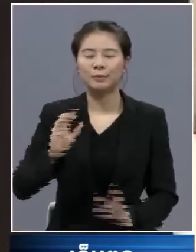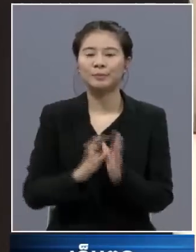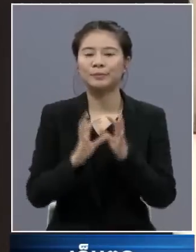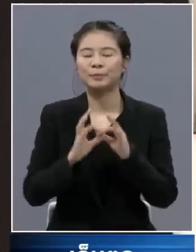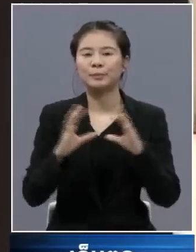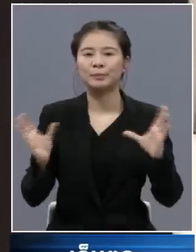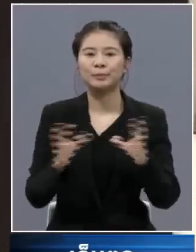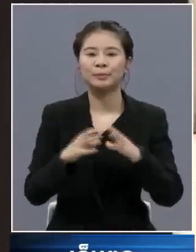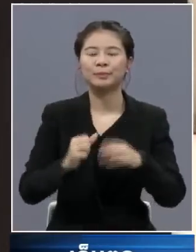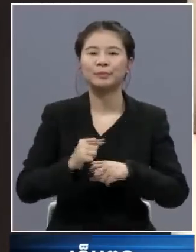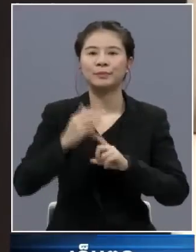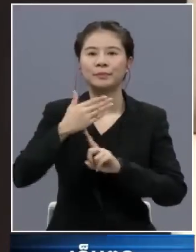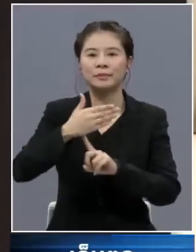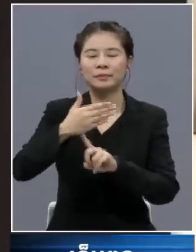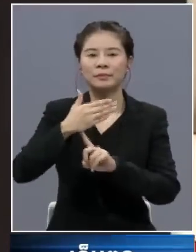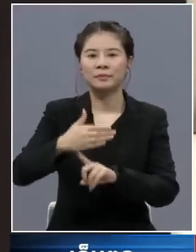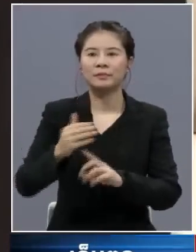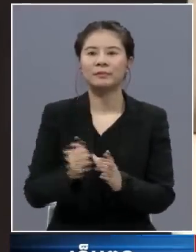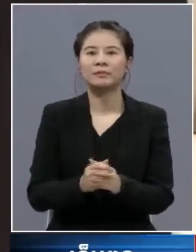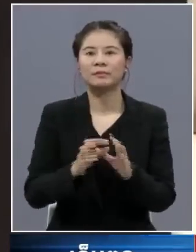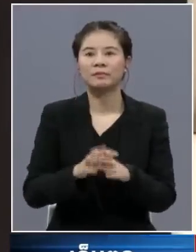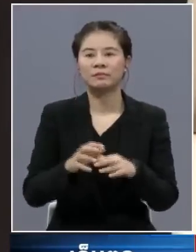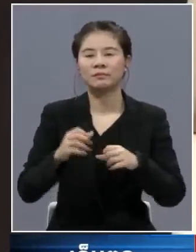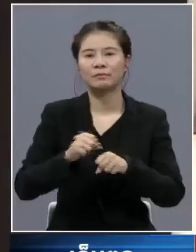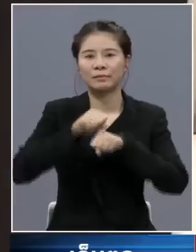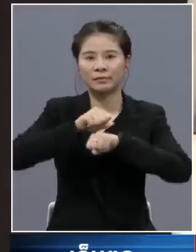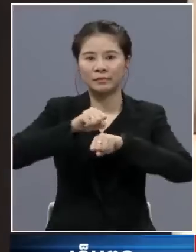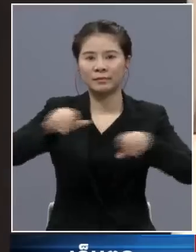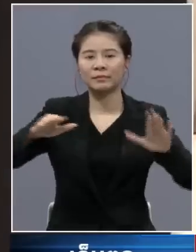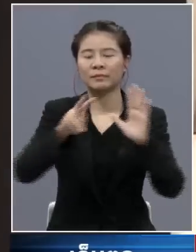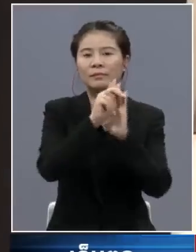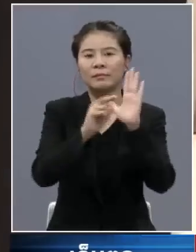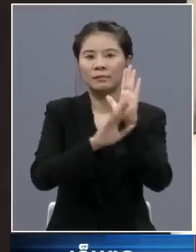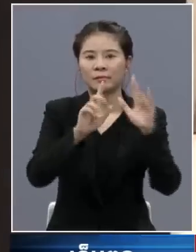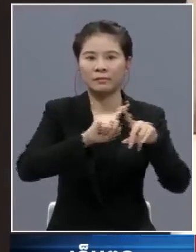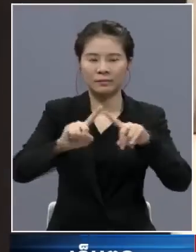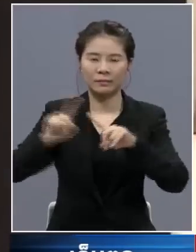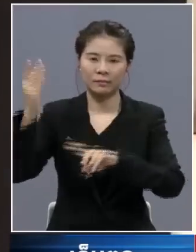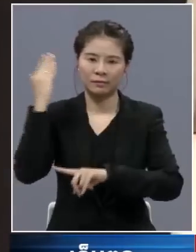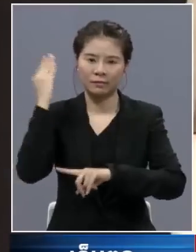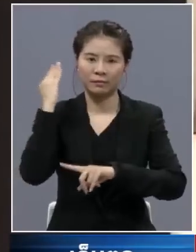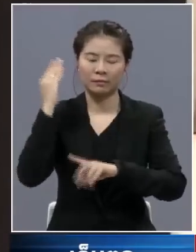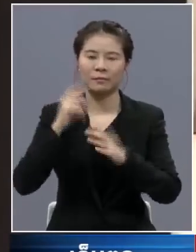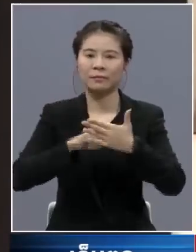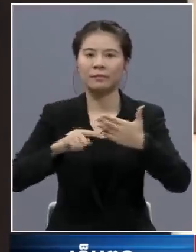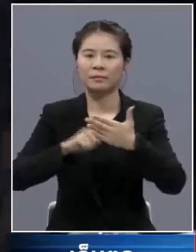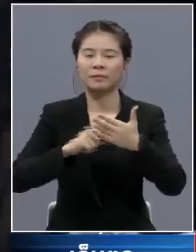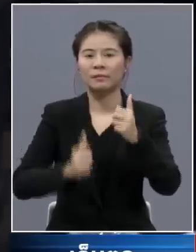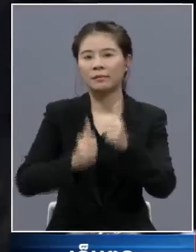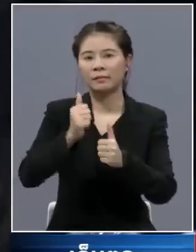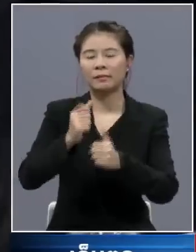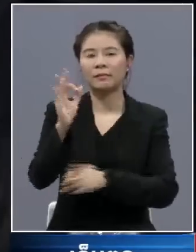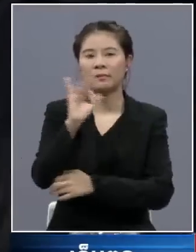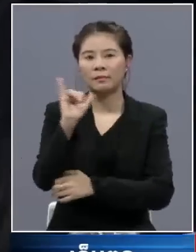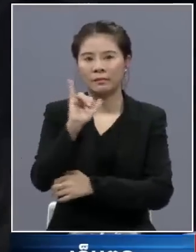าเถียงกันเนี่ยนะครับแล้วมันจะสะท้อนให้เห็นว่าเอ๊ะพรรคร่วมอย่างก้าวไกลเพื่อไทยเนี่ยจะมีปัญหาขัดแย้งอะไรกันอีกหรือเปล่าเลยนะครับ